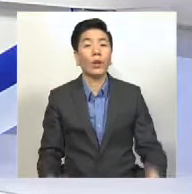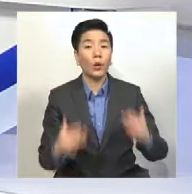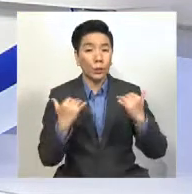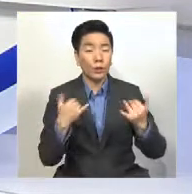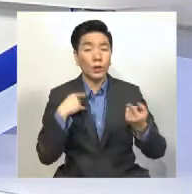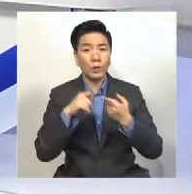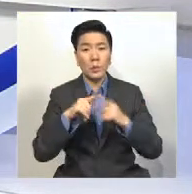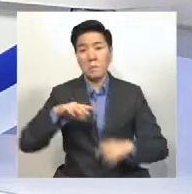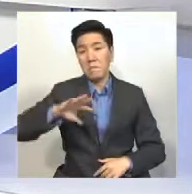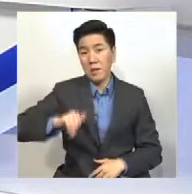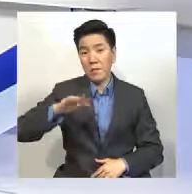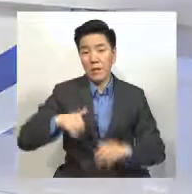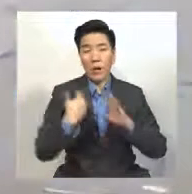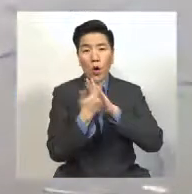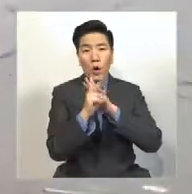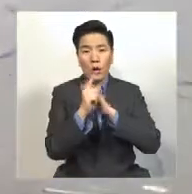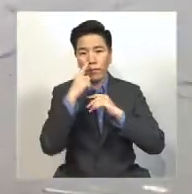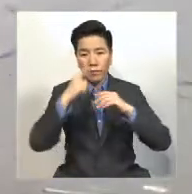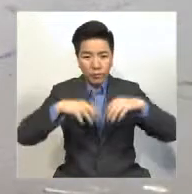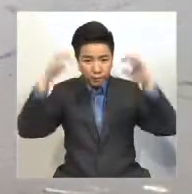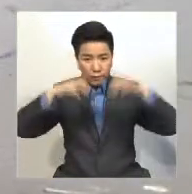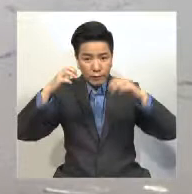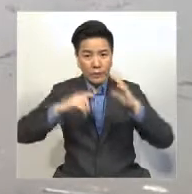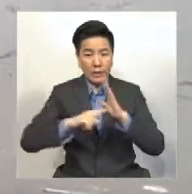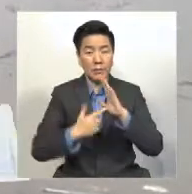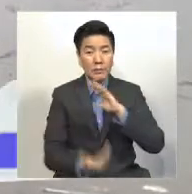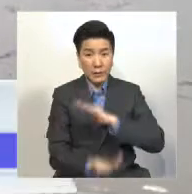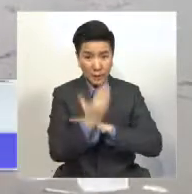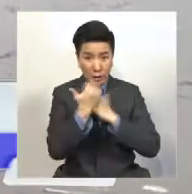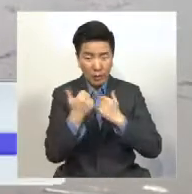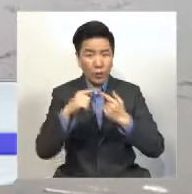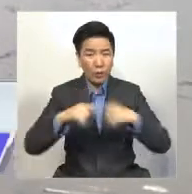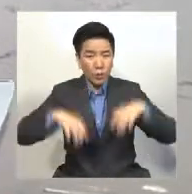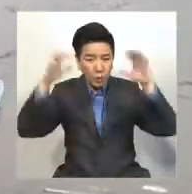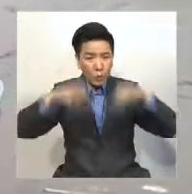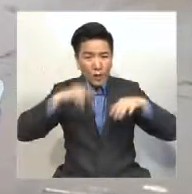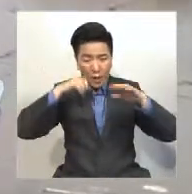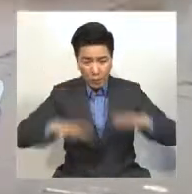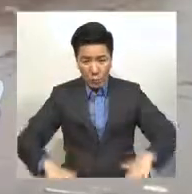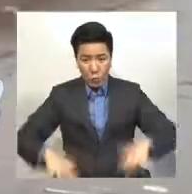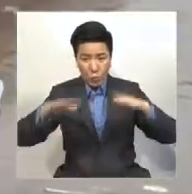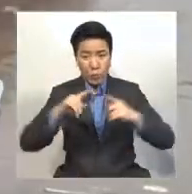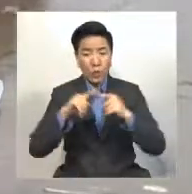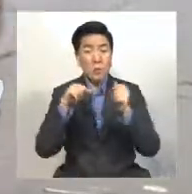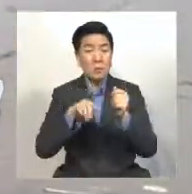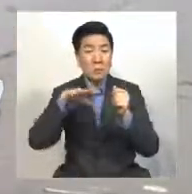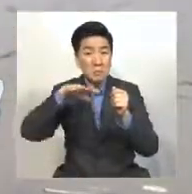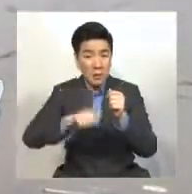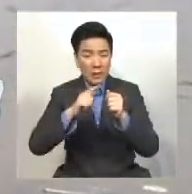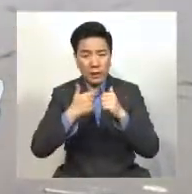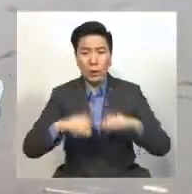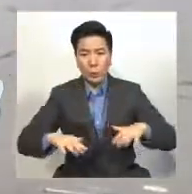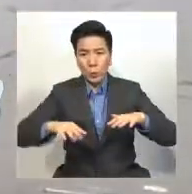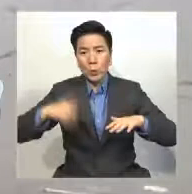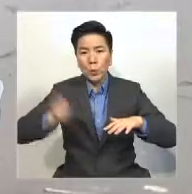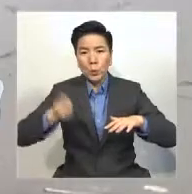แต่วันนี้ในพื้นที่ตัวเมืองขอนแก่นนะคะมีฝนตกลงมาตั้งแต่ช่วงเช้าส่วนปริมาณน้ำท่วมในพื้นที่ตัวเมืองขณะนี้ยังคงทรงตัว